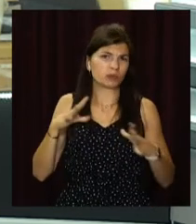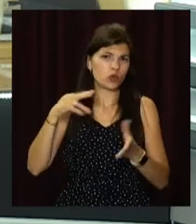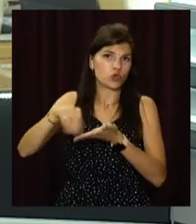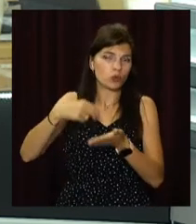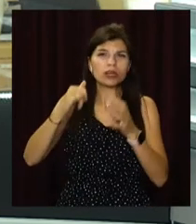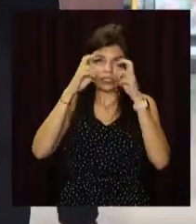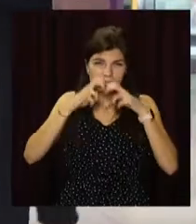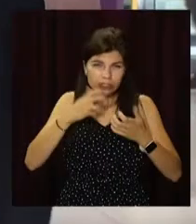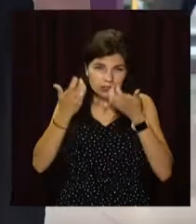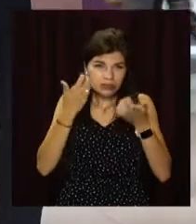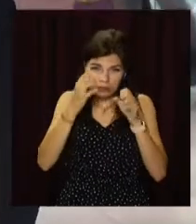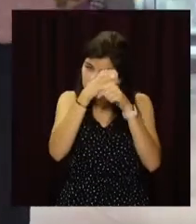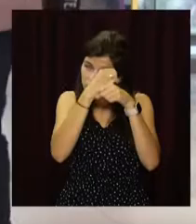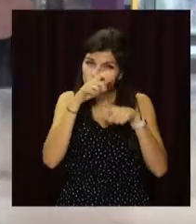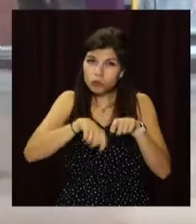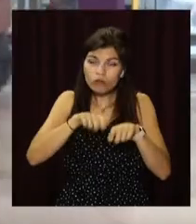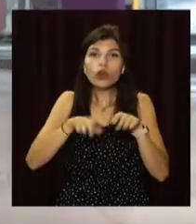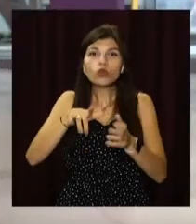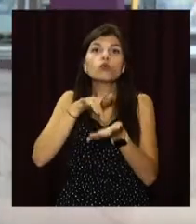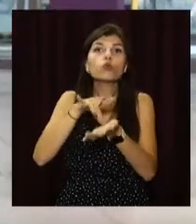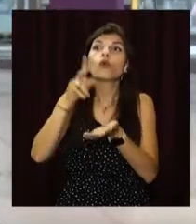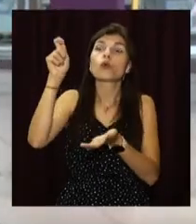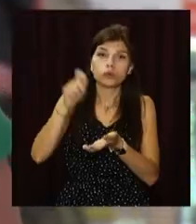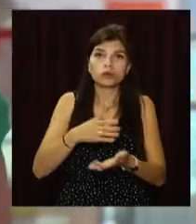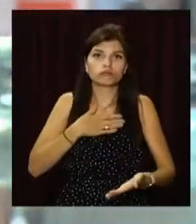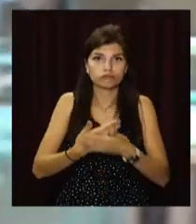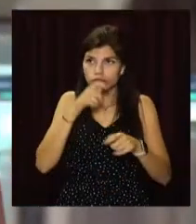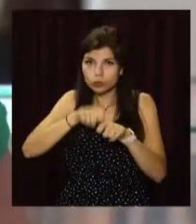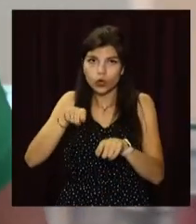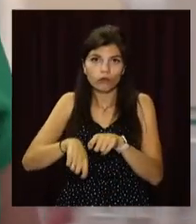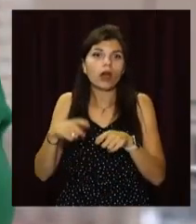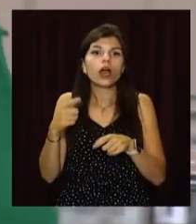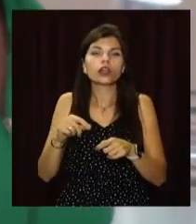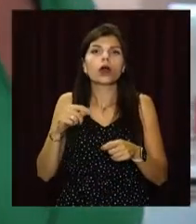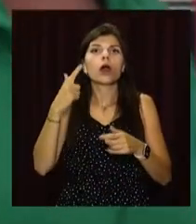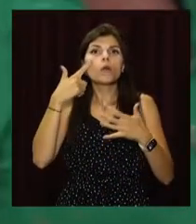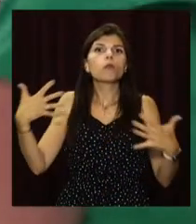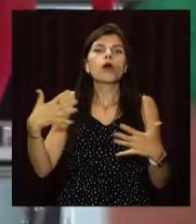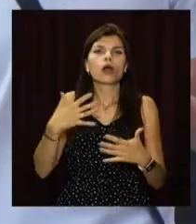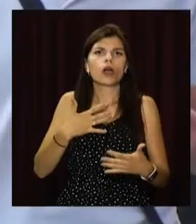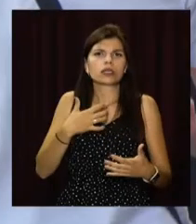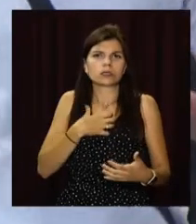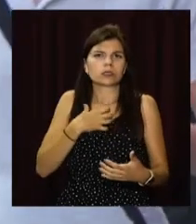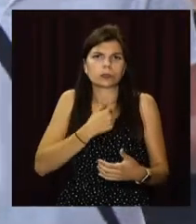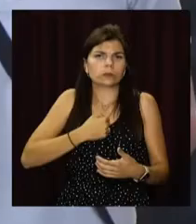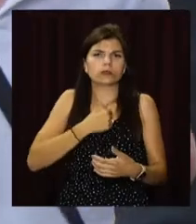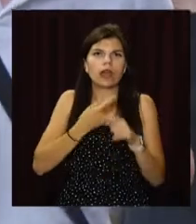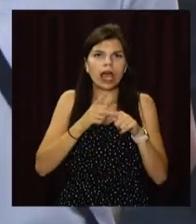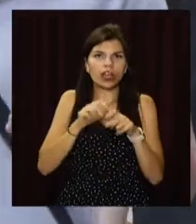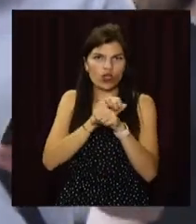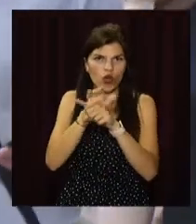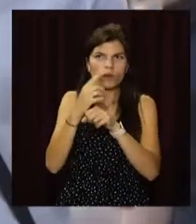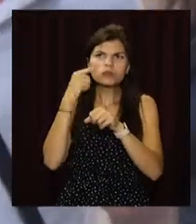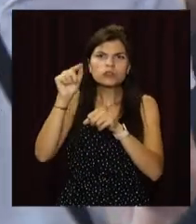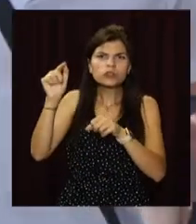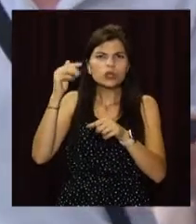вірус. Крім того, додатково перевіряють туристів, які приїздять з країн, де поширений найагресивніший нині штам. Також Ляшко зазначив, що